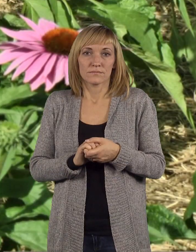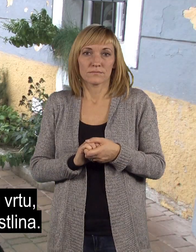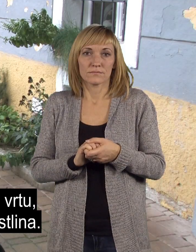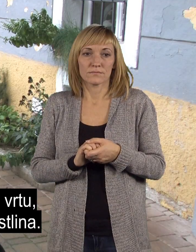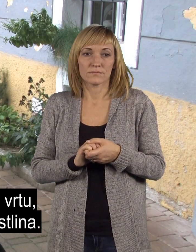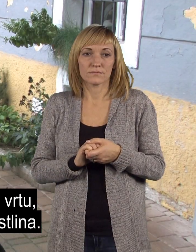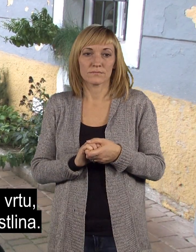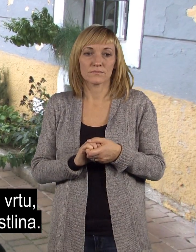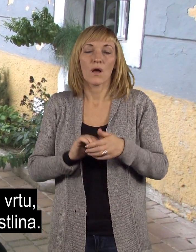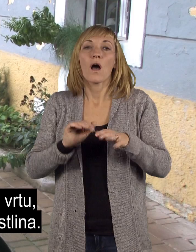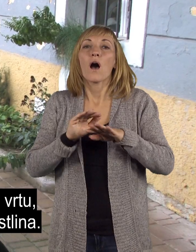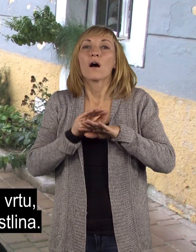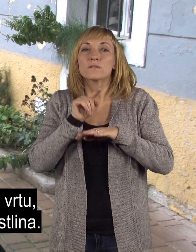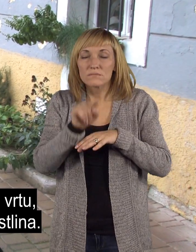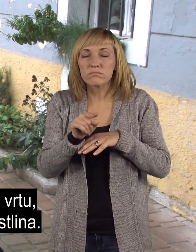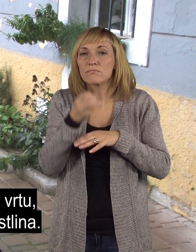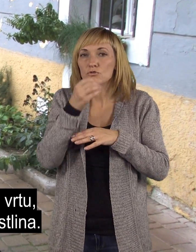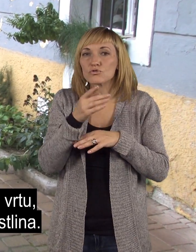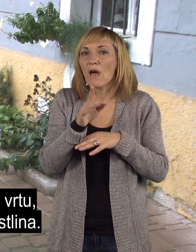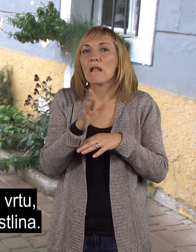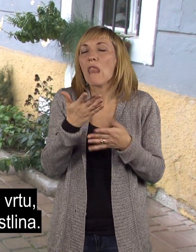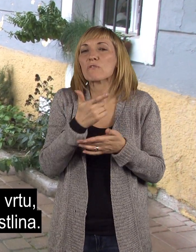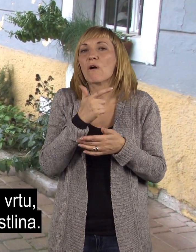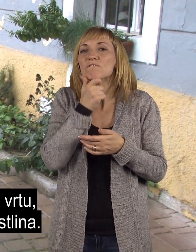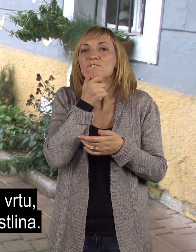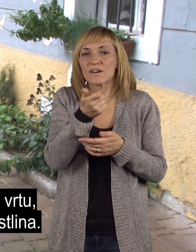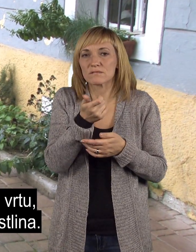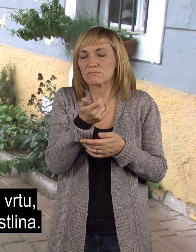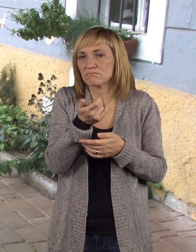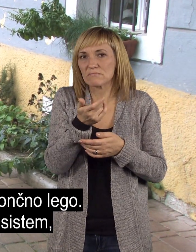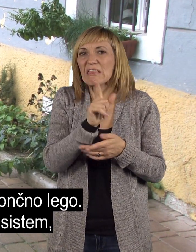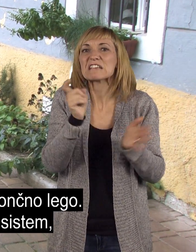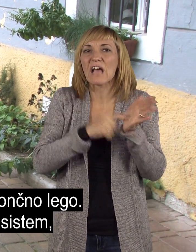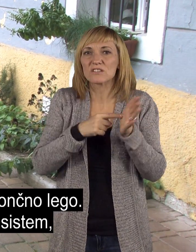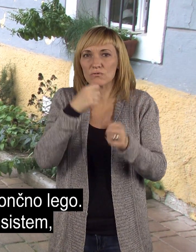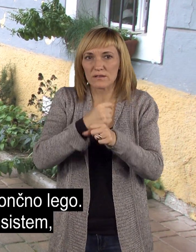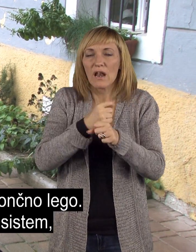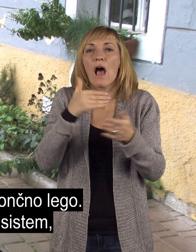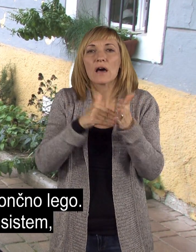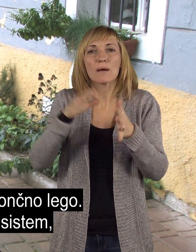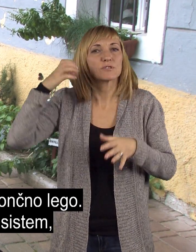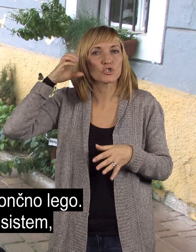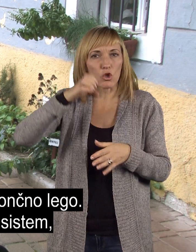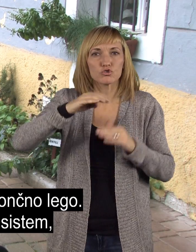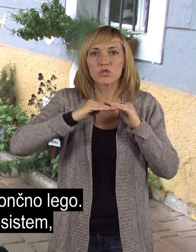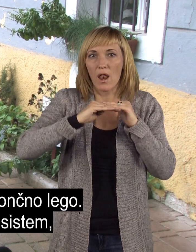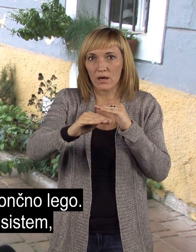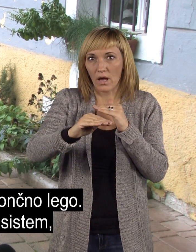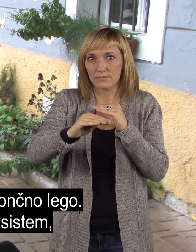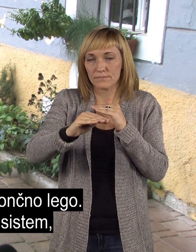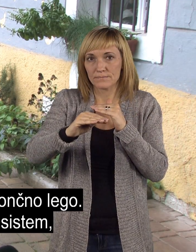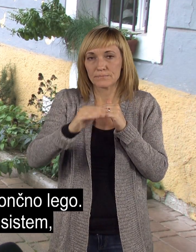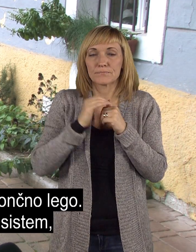Lahko je na vsakem vrtu, ker je nezahtevna, rabe edino odcedna oziroma sončno lego.